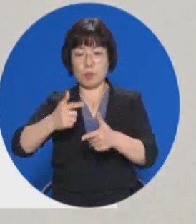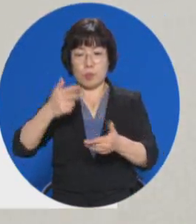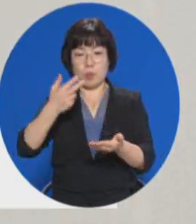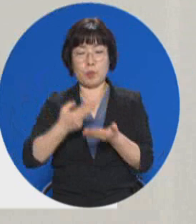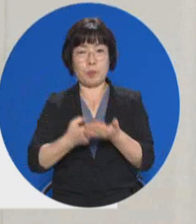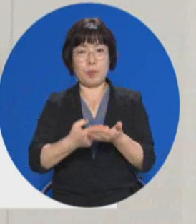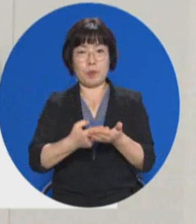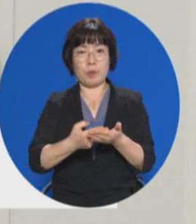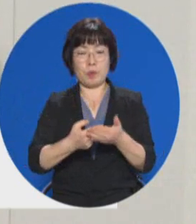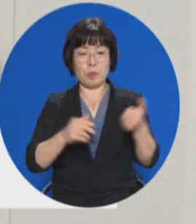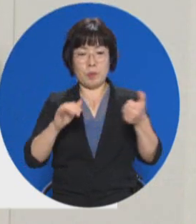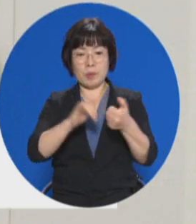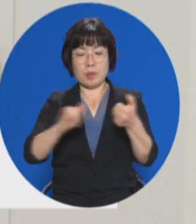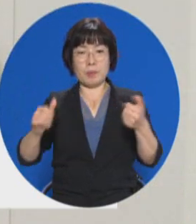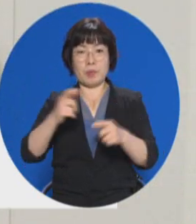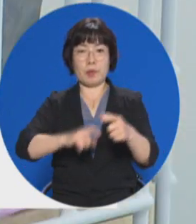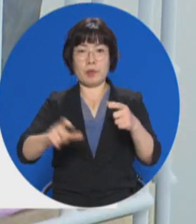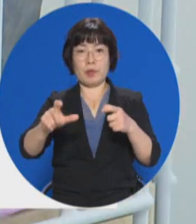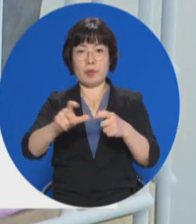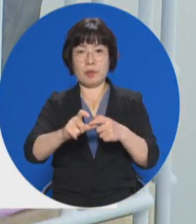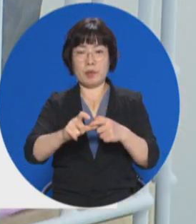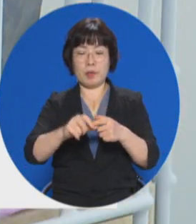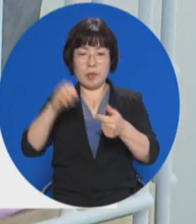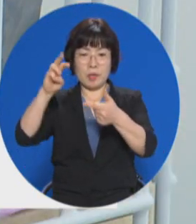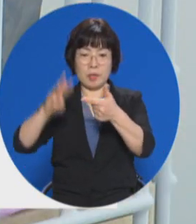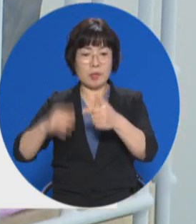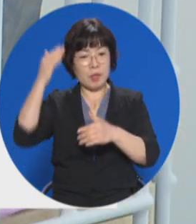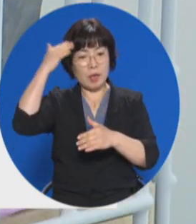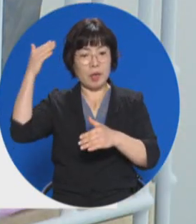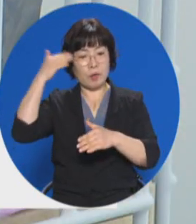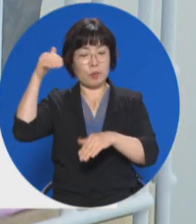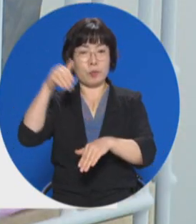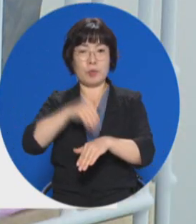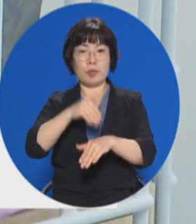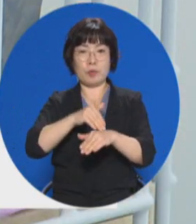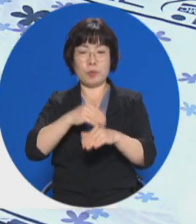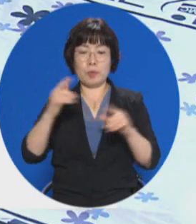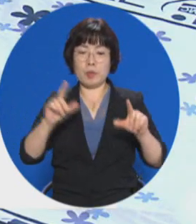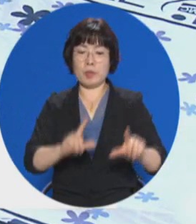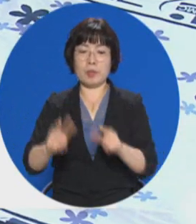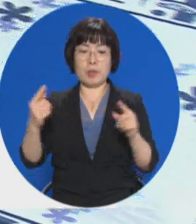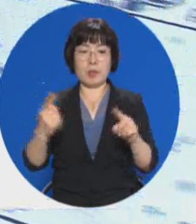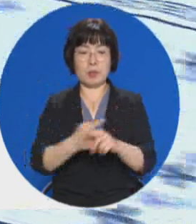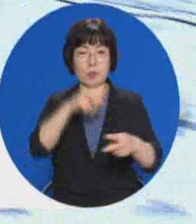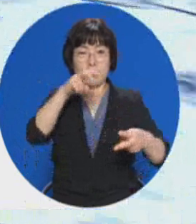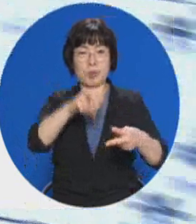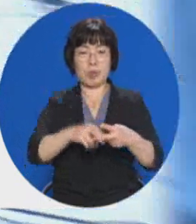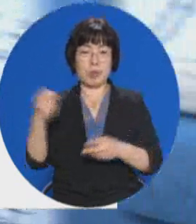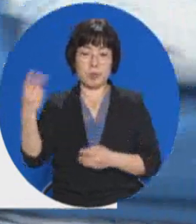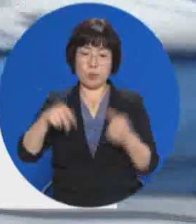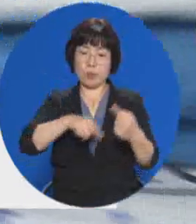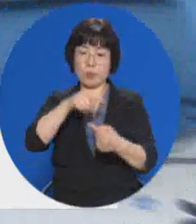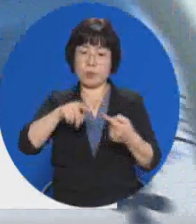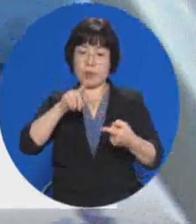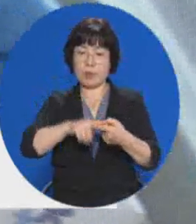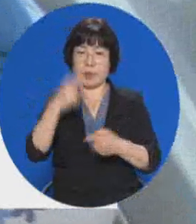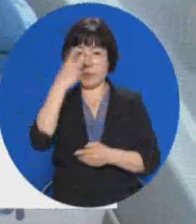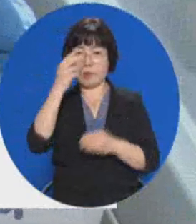병상을 50병상 더 늘리고 나주 한전 KPS 생활치료센터 재가동 여부도 검토하고